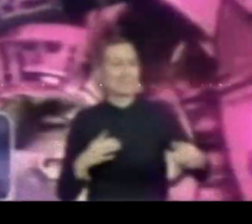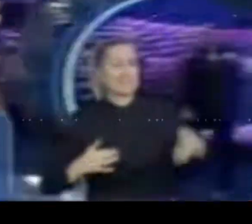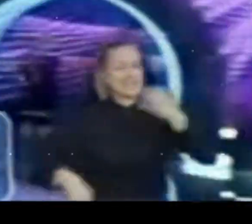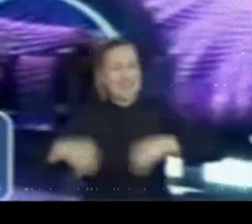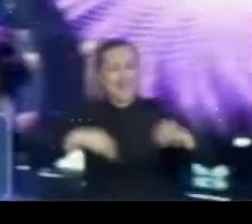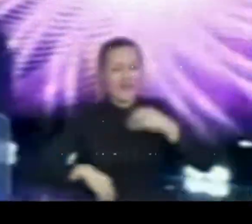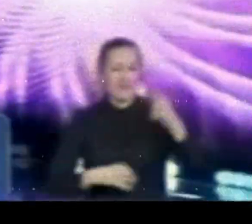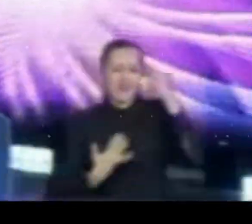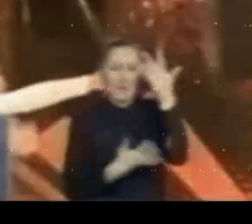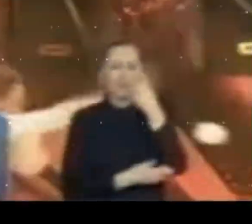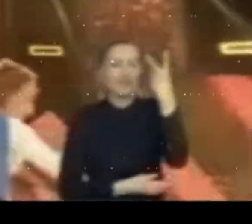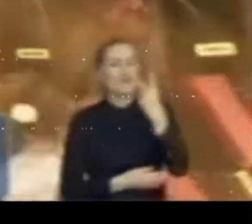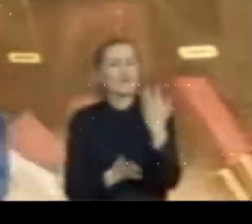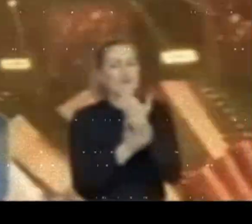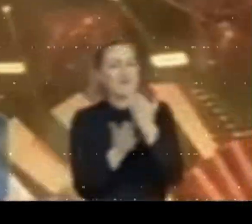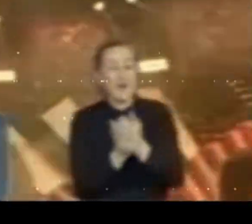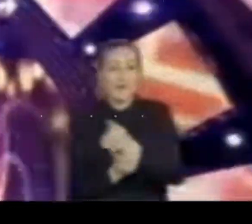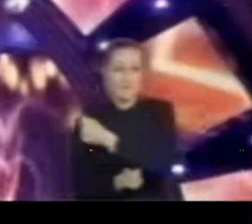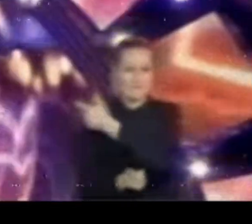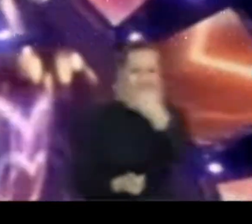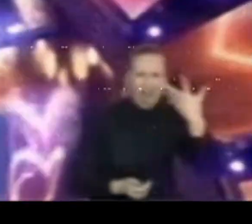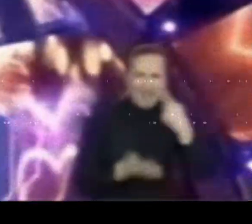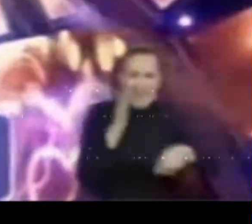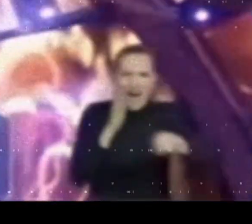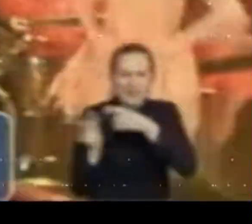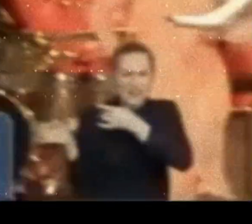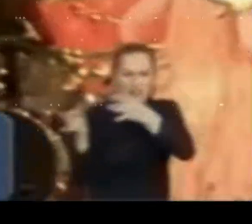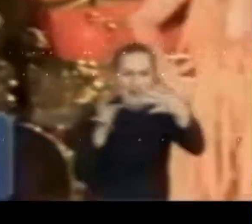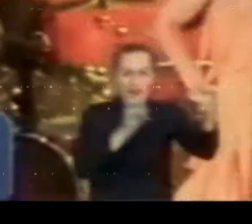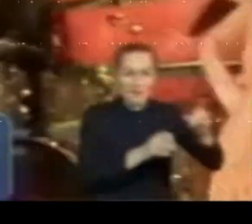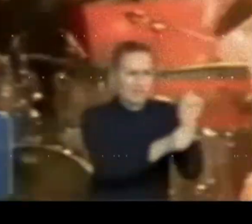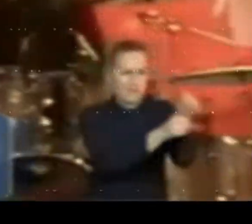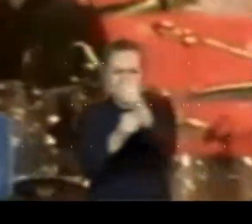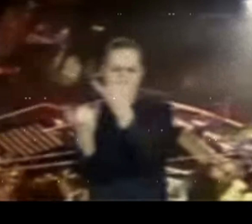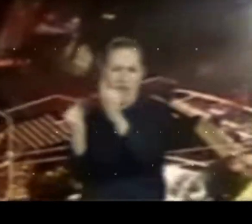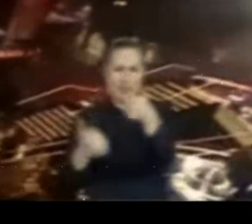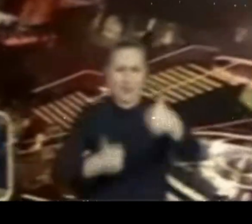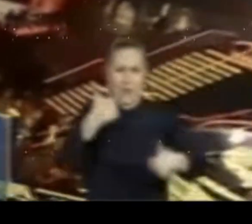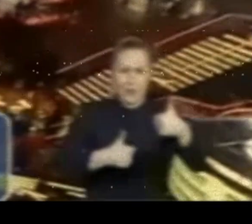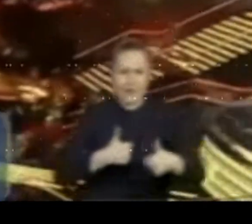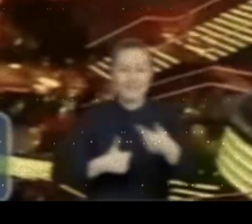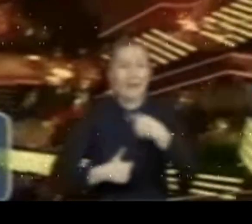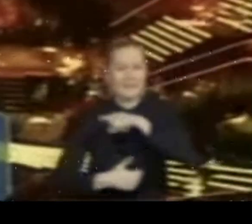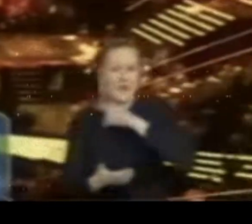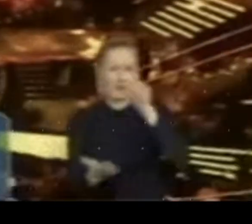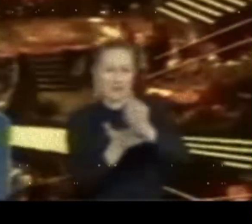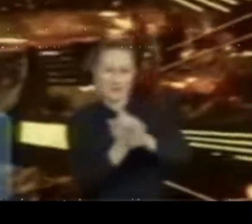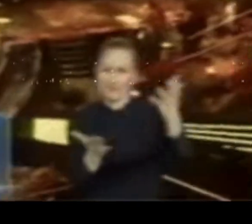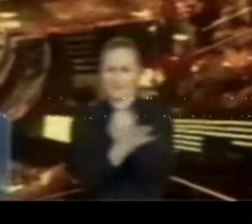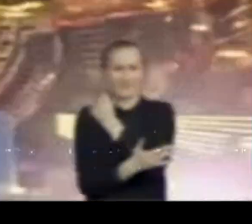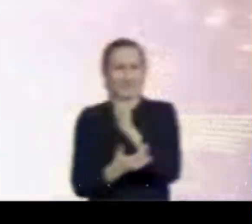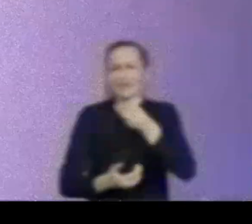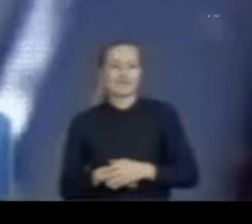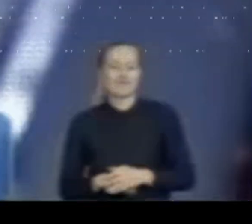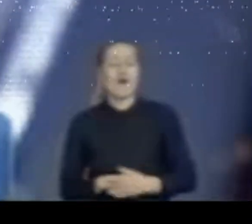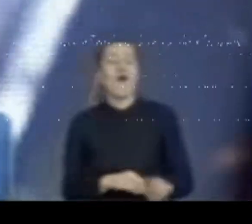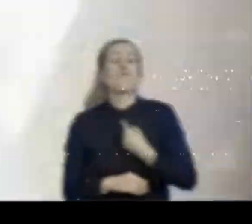z dwójką. 5 razy z rzędu deklasuje konkurencję. Sukces na skalę światową.